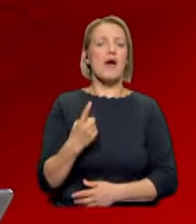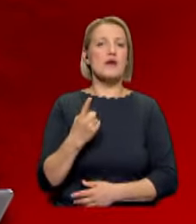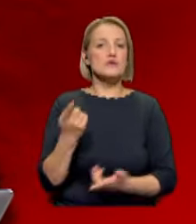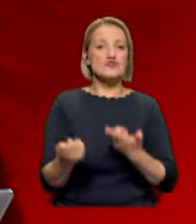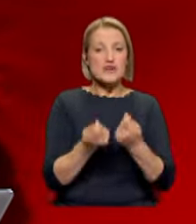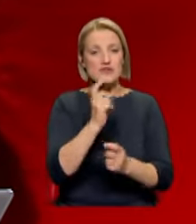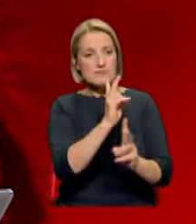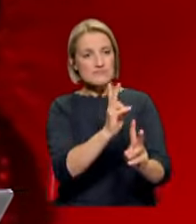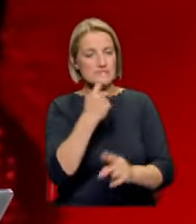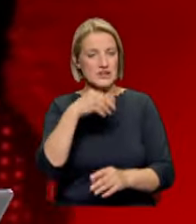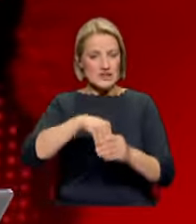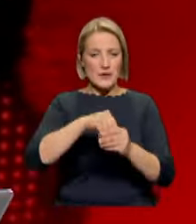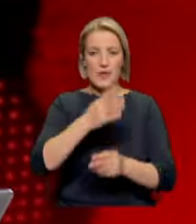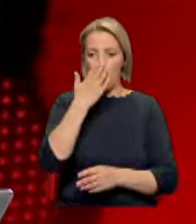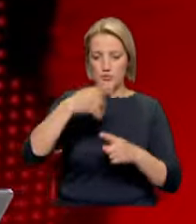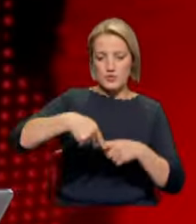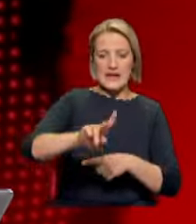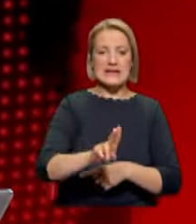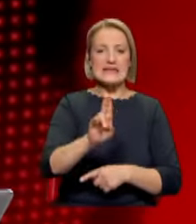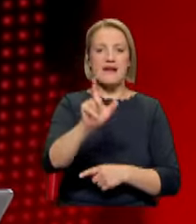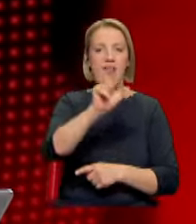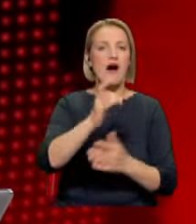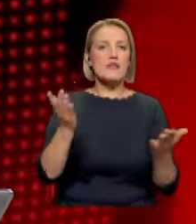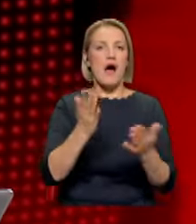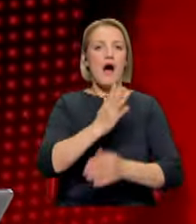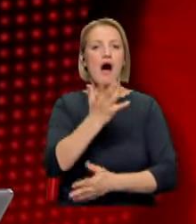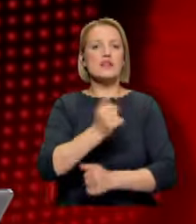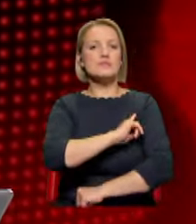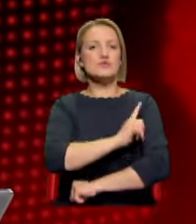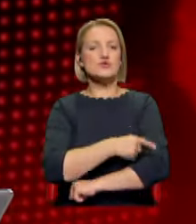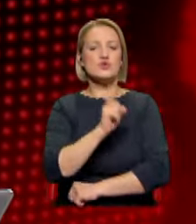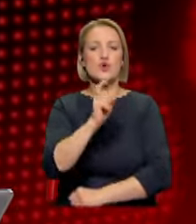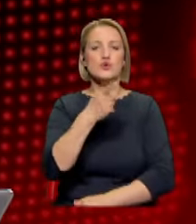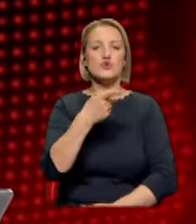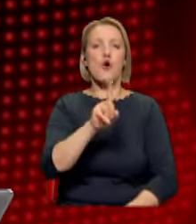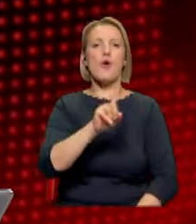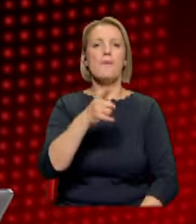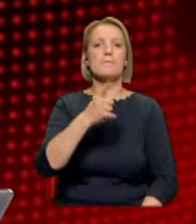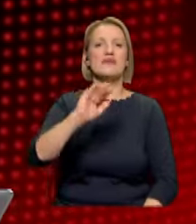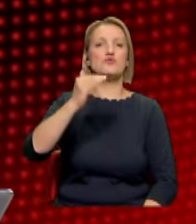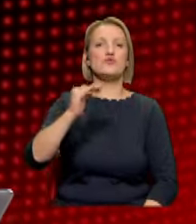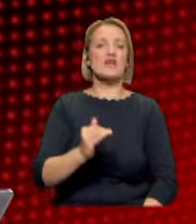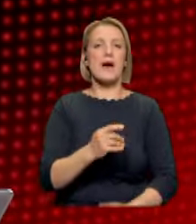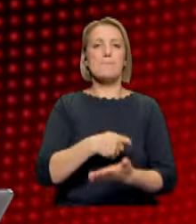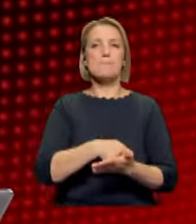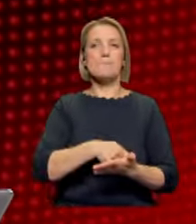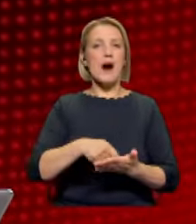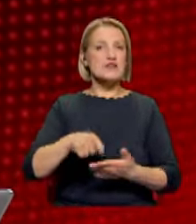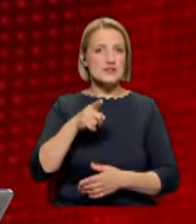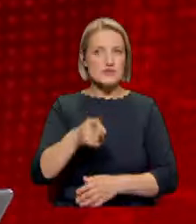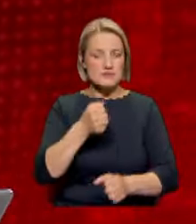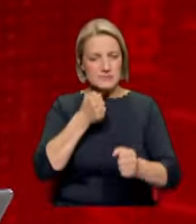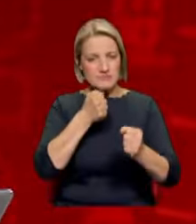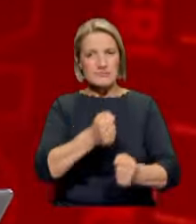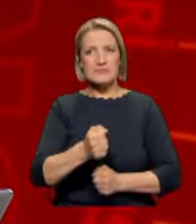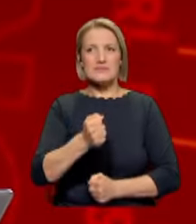Çalışan açısından önümüzdeki 7 ay daha alım gücü 9-10 bin liraya düşecek bir maaş dayatması